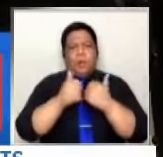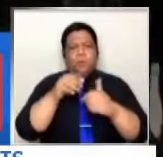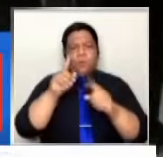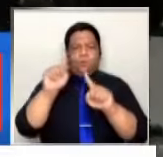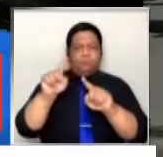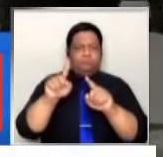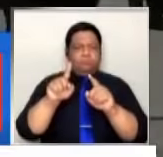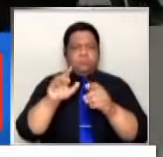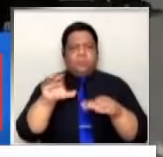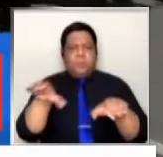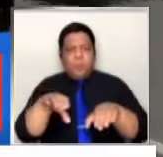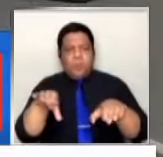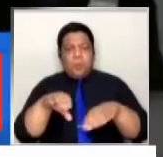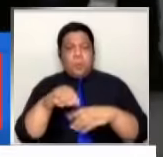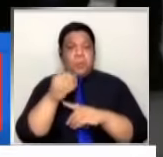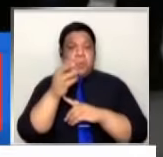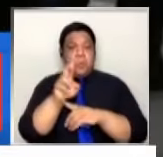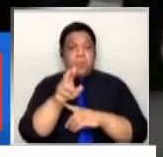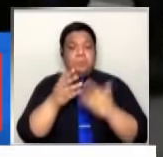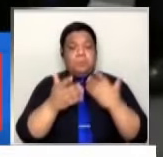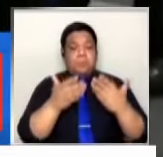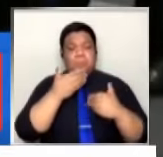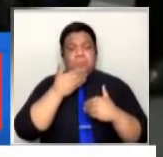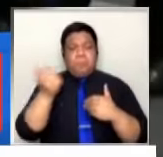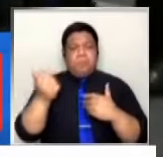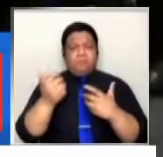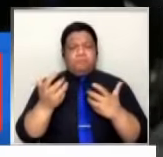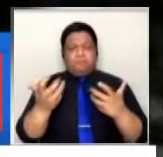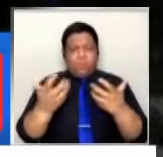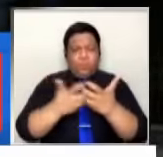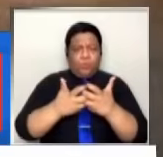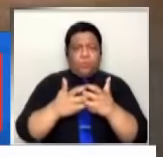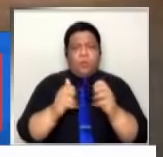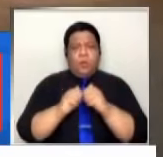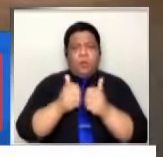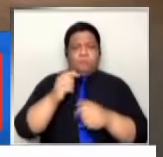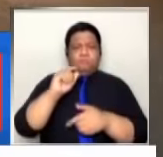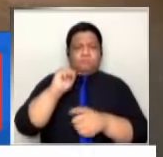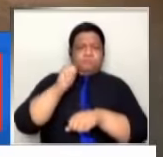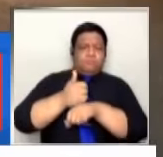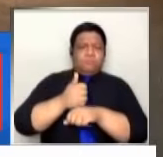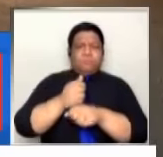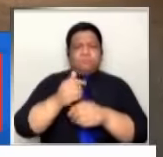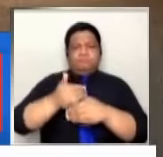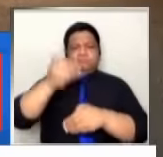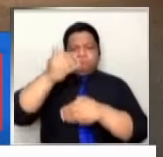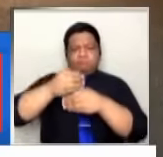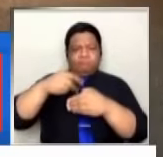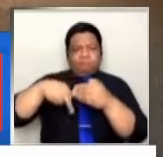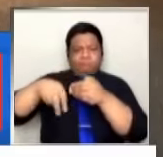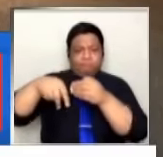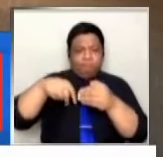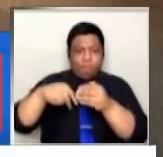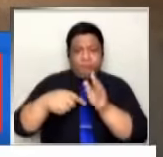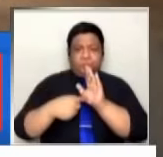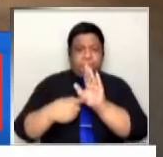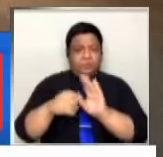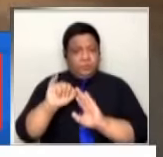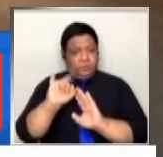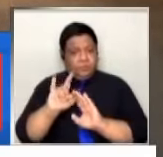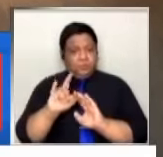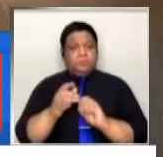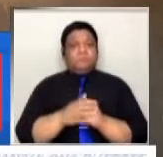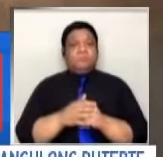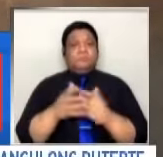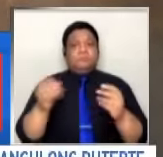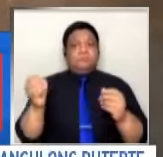po, makiisa na lang po sa pagkakandak ng checkpoint ng ating mga kapulisan, pakita agad o yan tayo yung kanilang ID. At